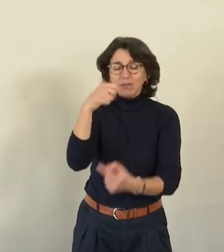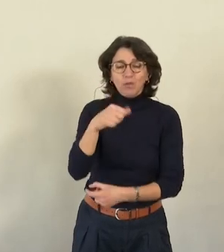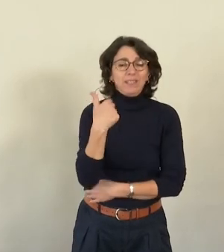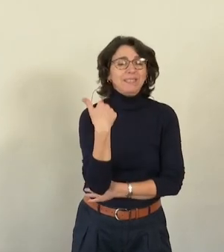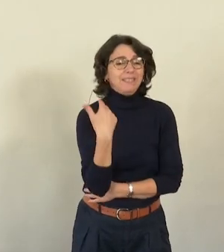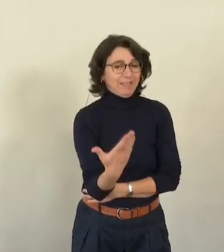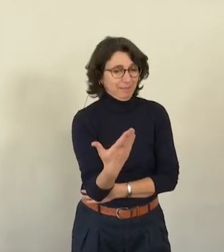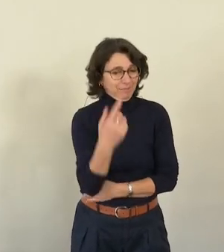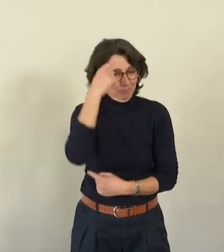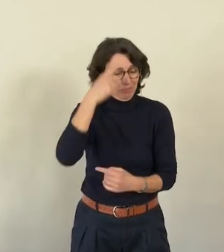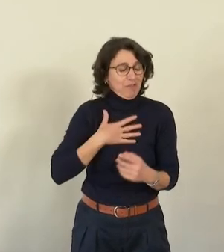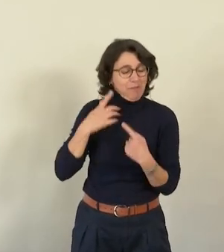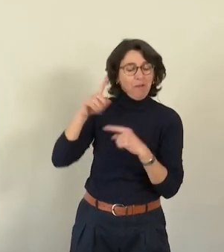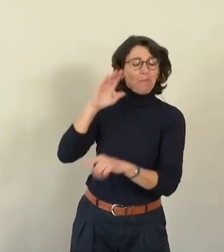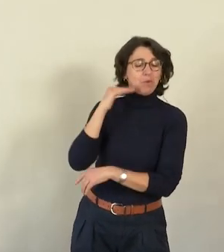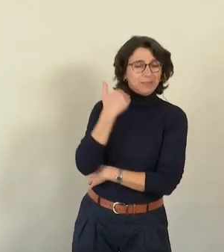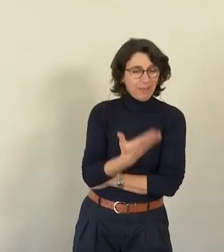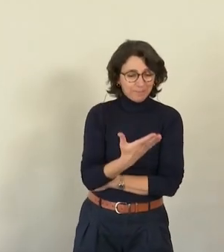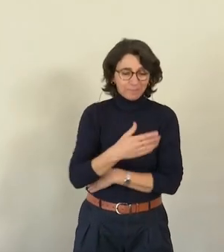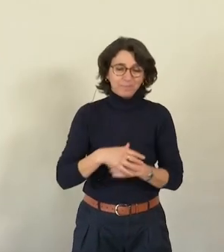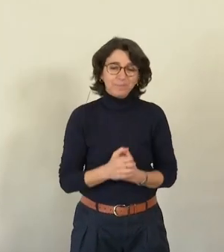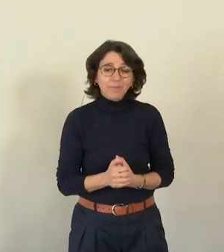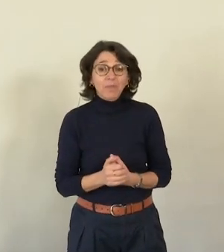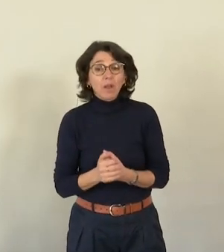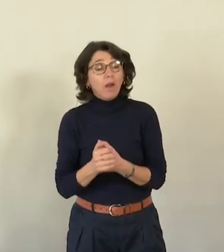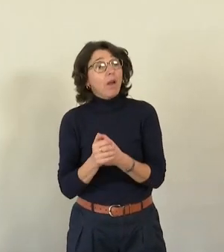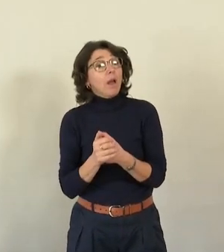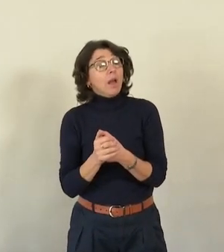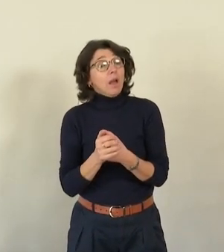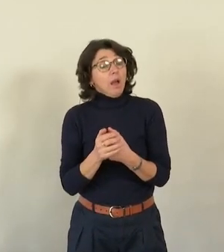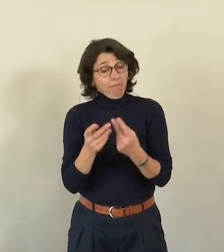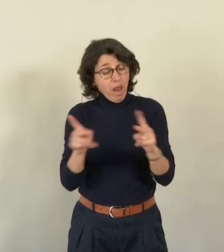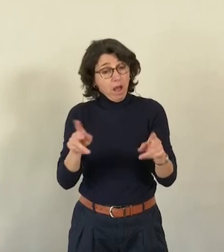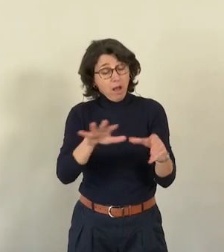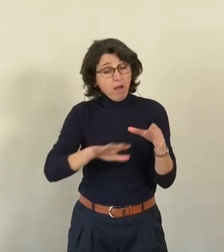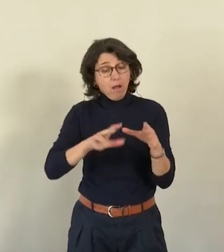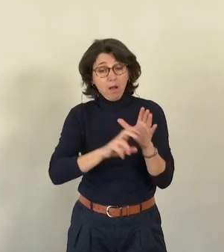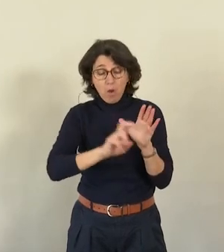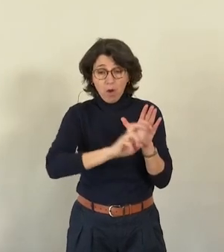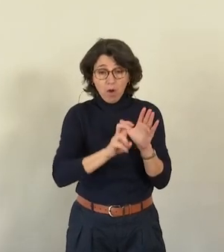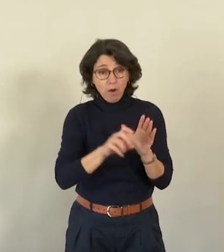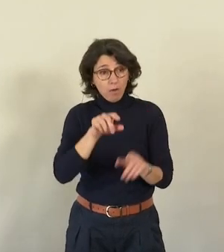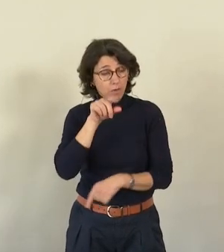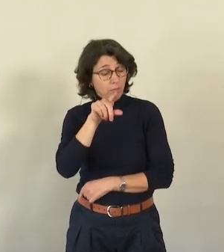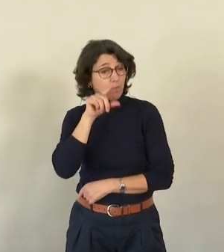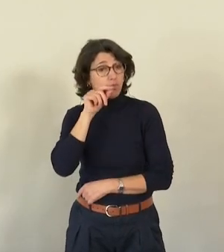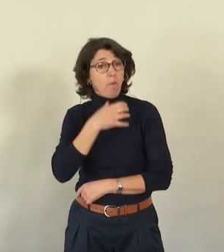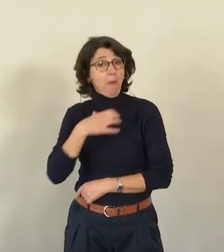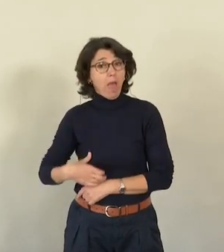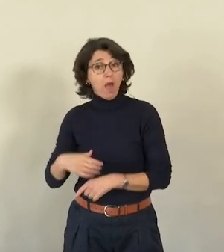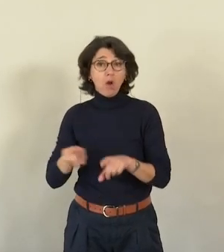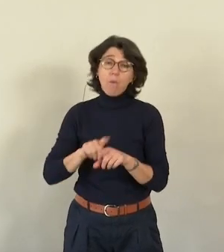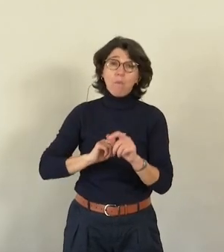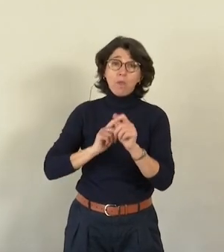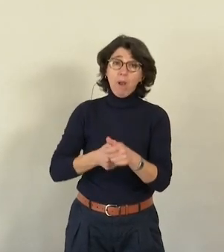ce recours dans une ville où Monsieur le Maire vous avez refusé de déposer plainte